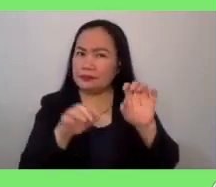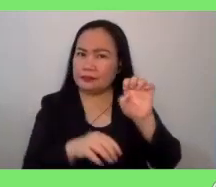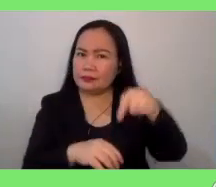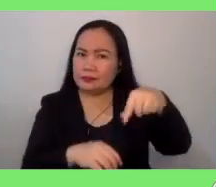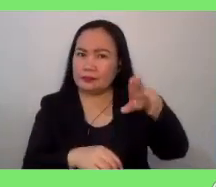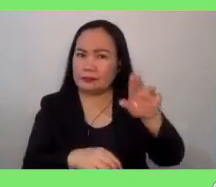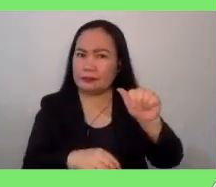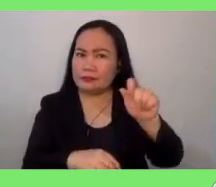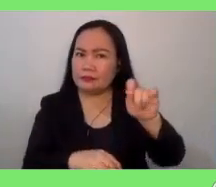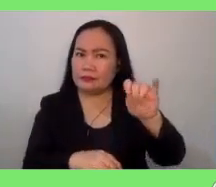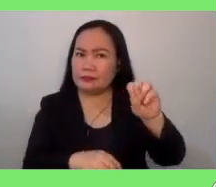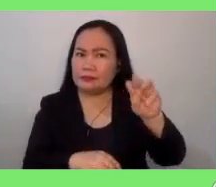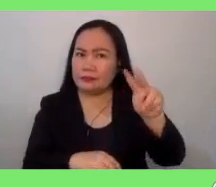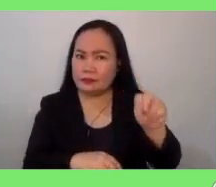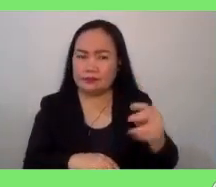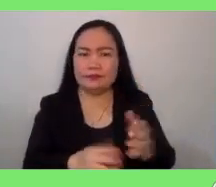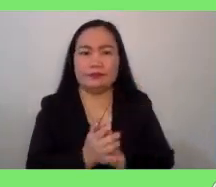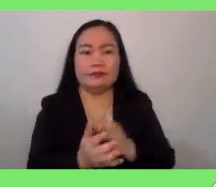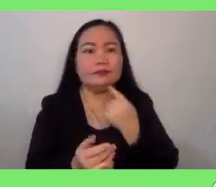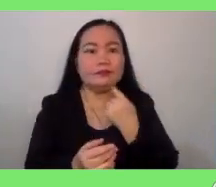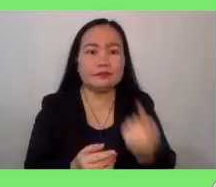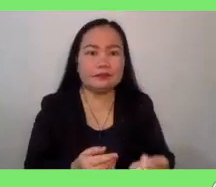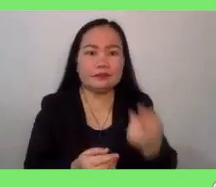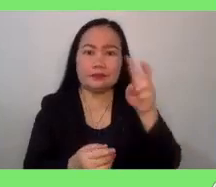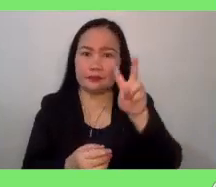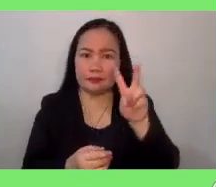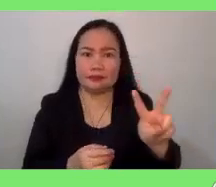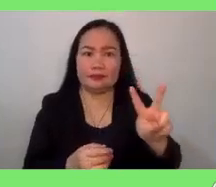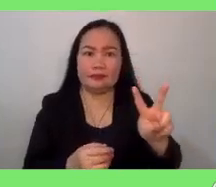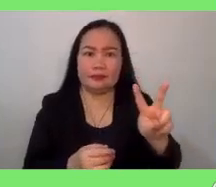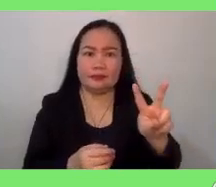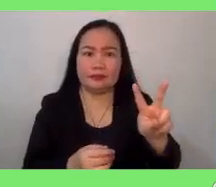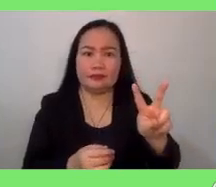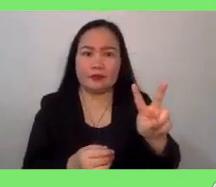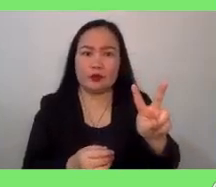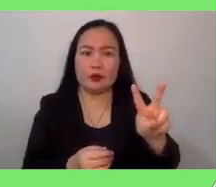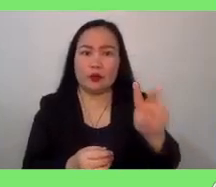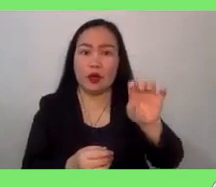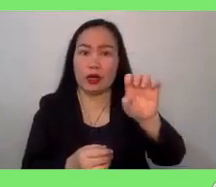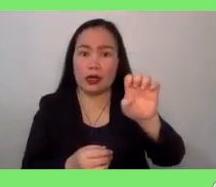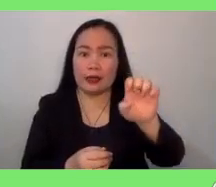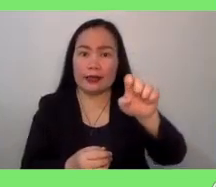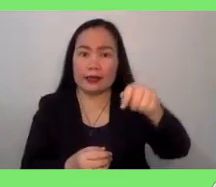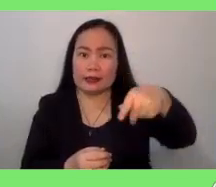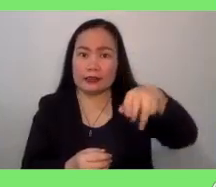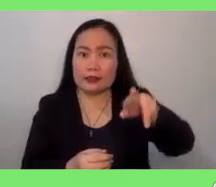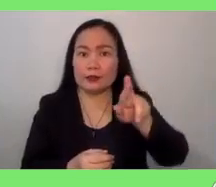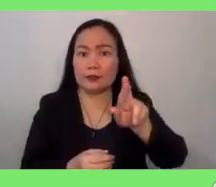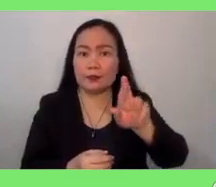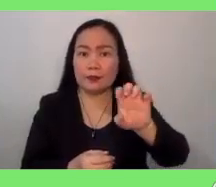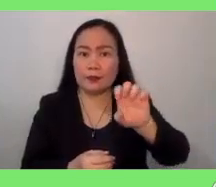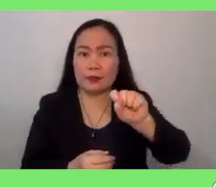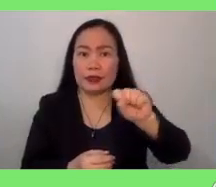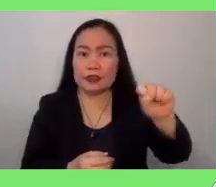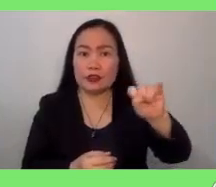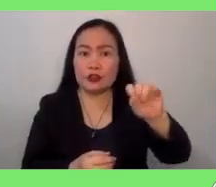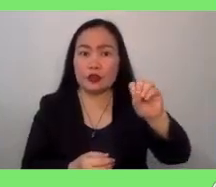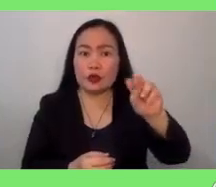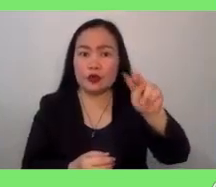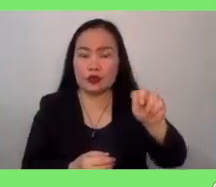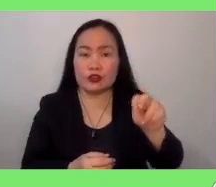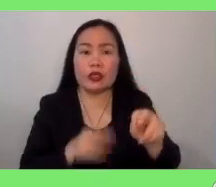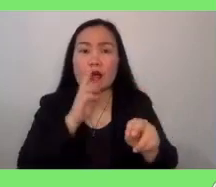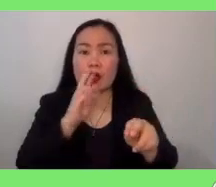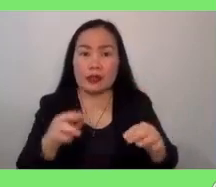equation? It states that two expressions are equal. So, sinasabi nito na